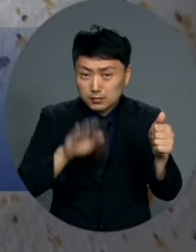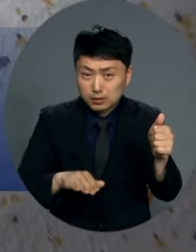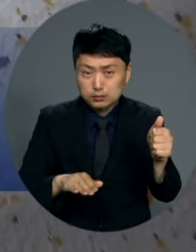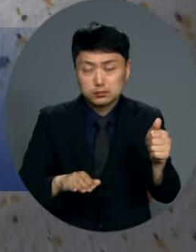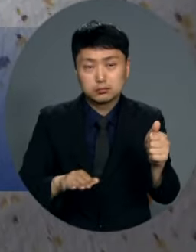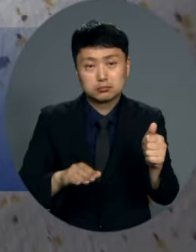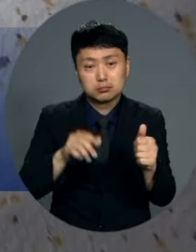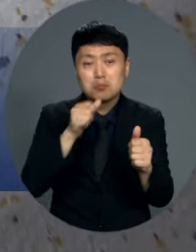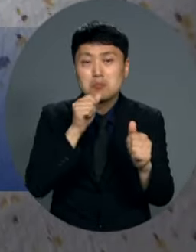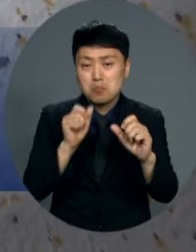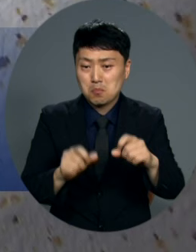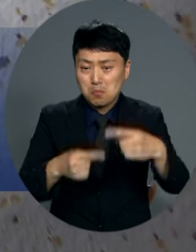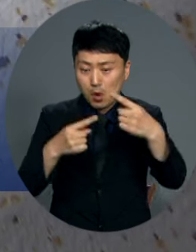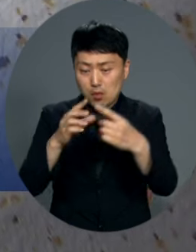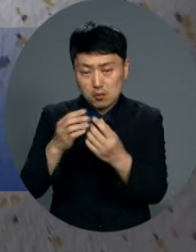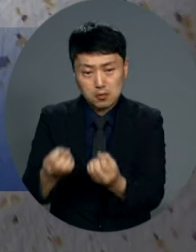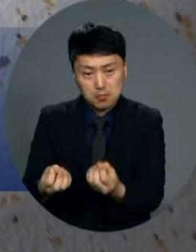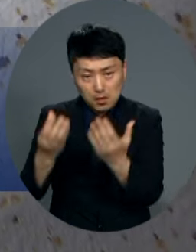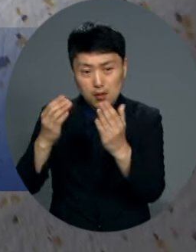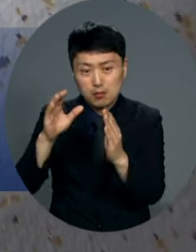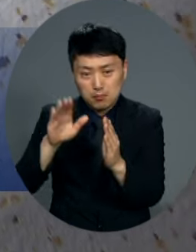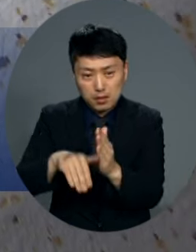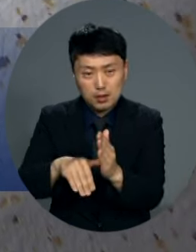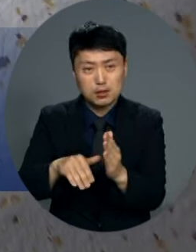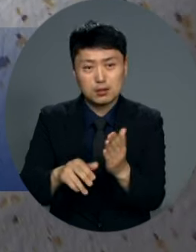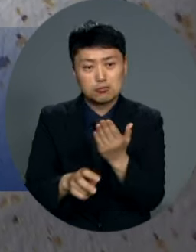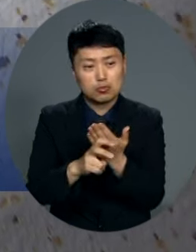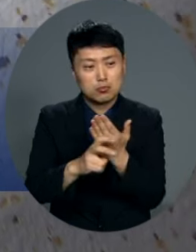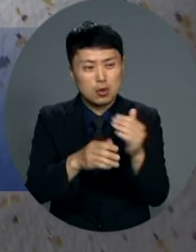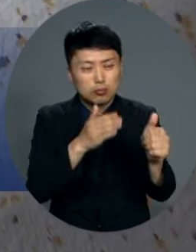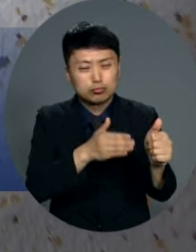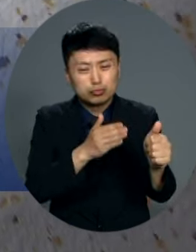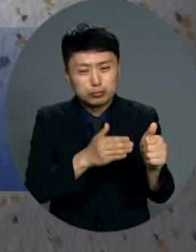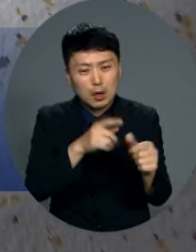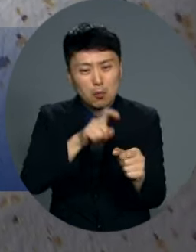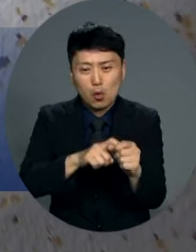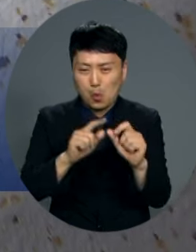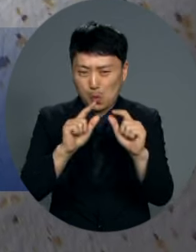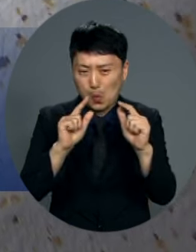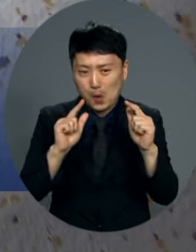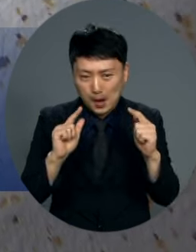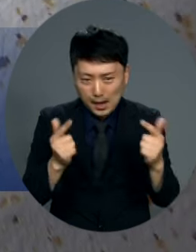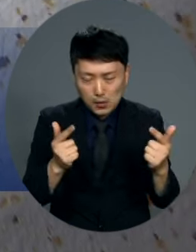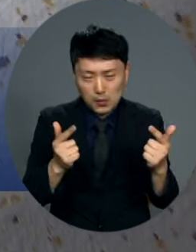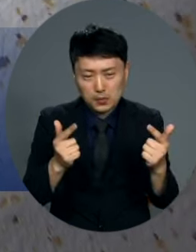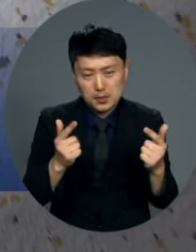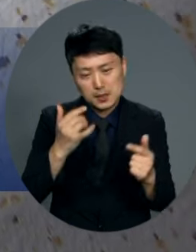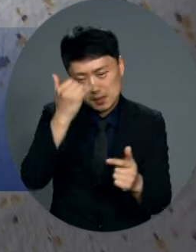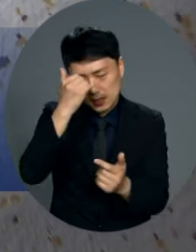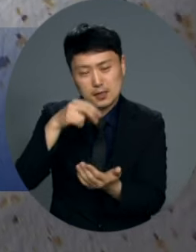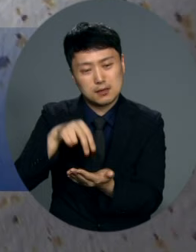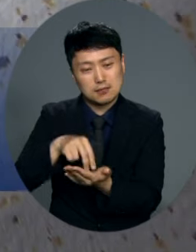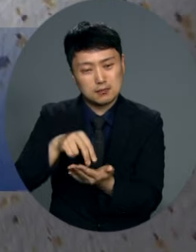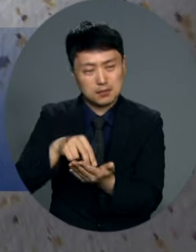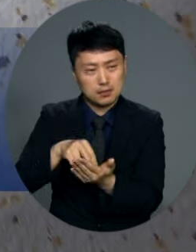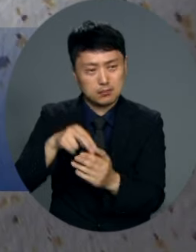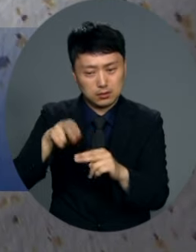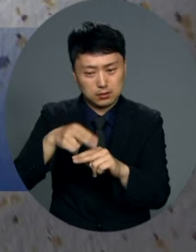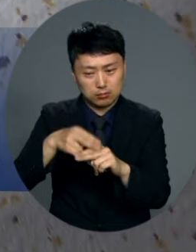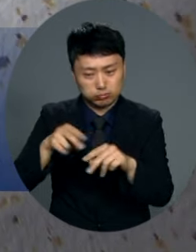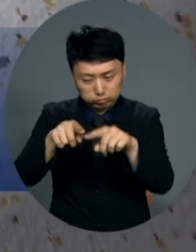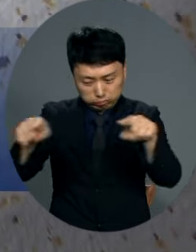그 인사하고 청탁을 하기 위한 목적을 가지고 주셨고 그렇지는 않은 인간적인 어떤 도리로서